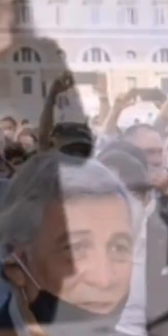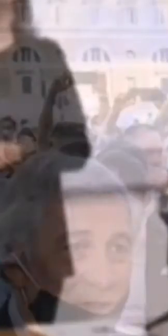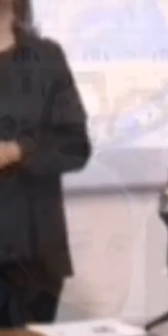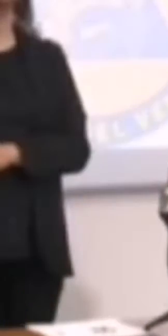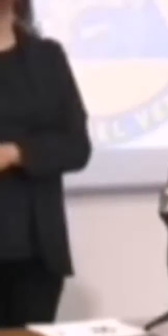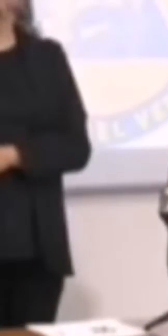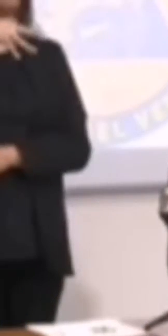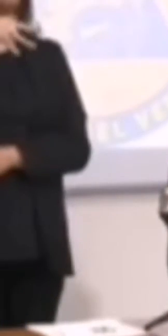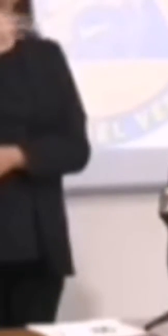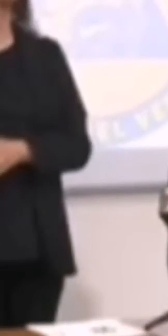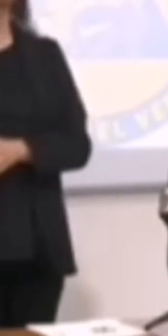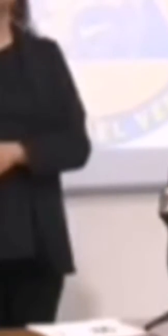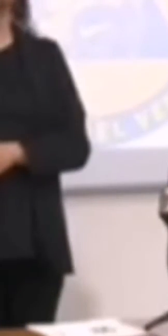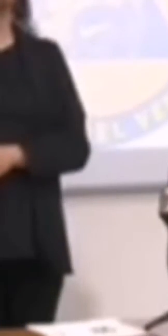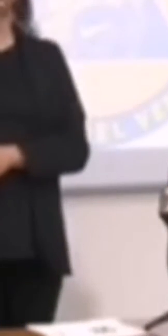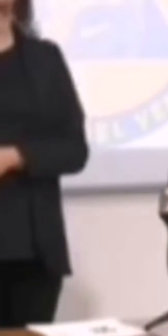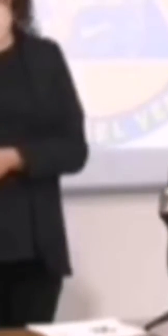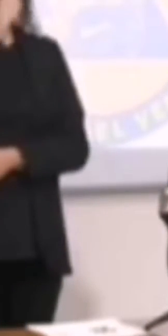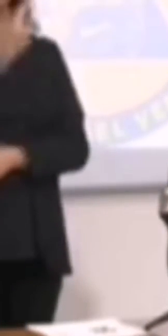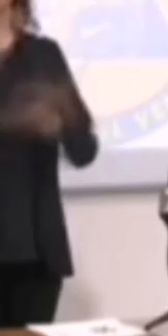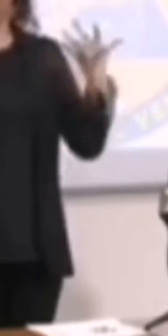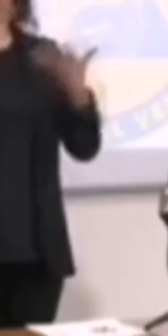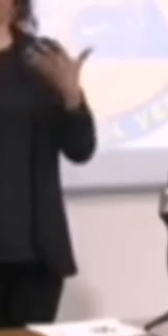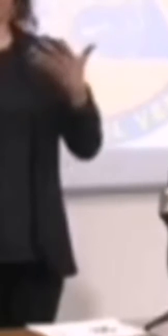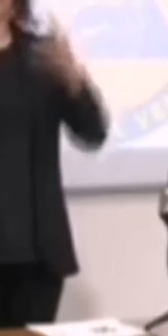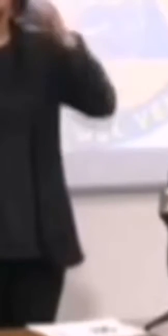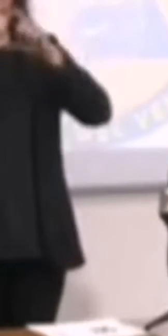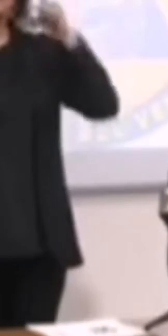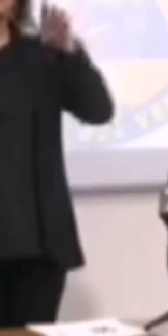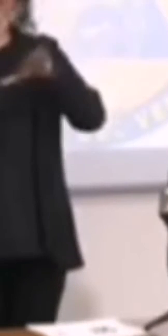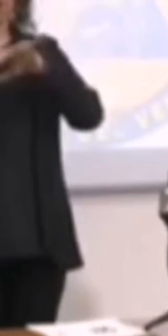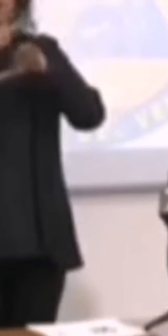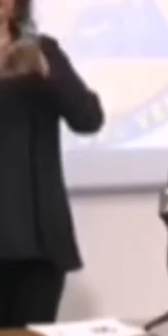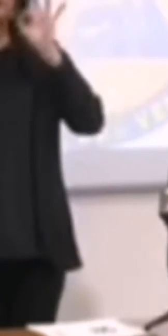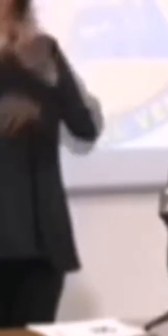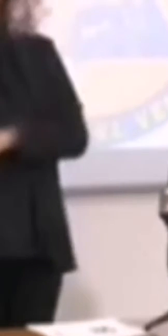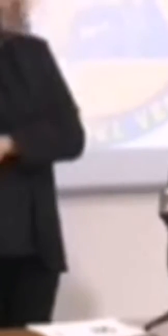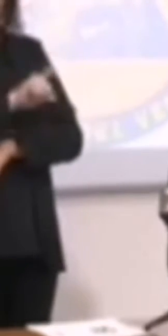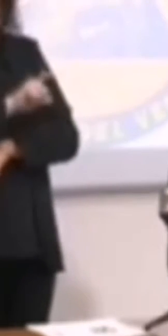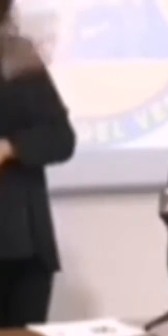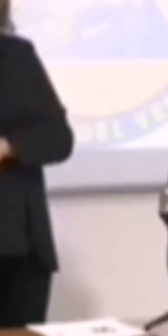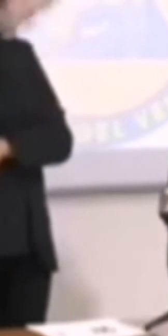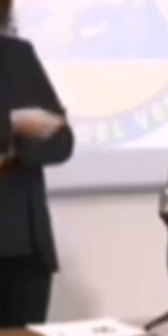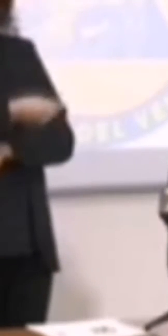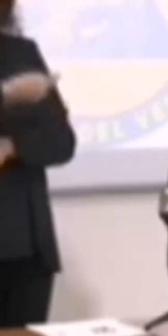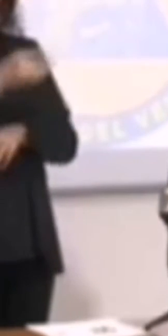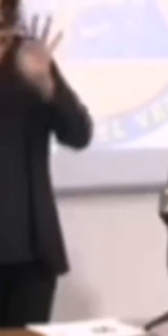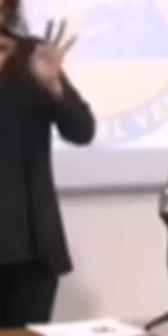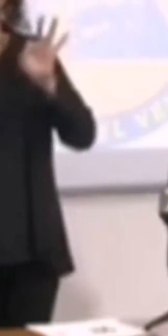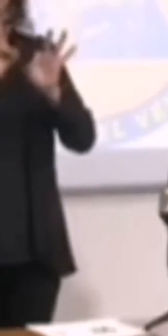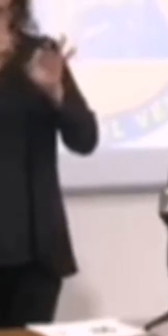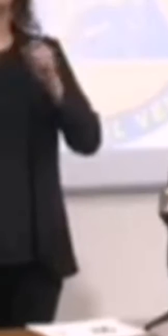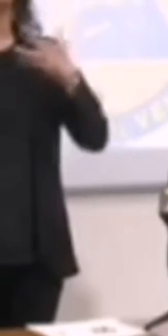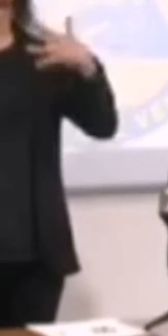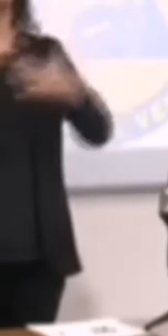Il DPCM prevede che la mascherina la si utilizzi, questo accade in tutta Italia dal 18 maggio, tranne che in Veneto che aveva una